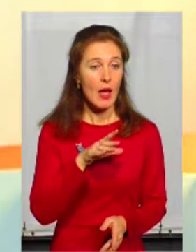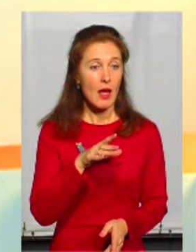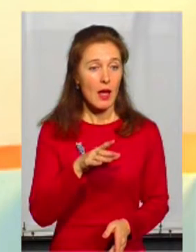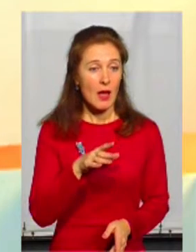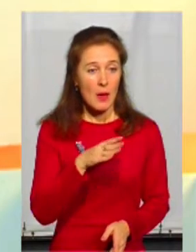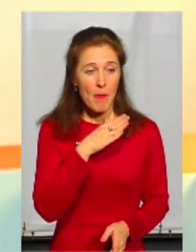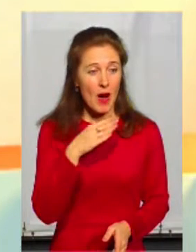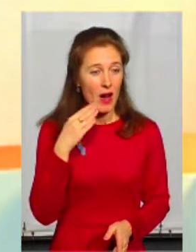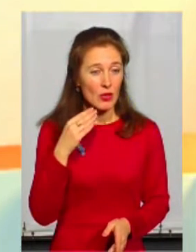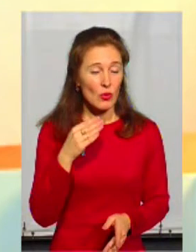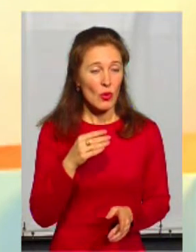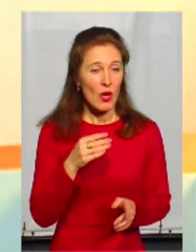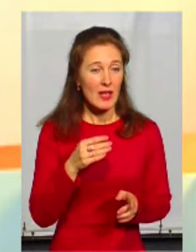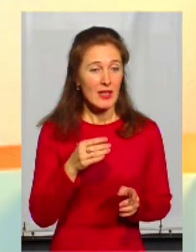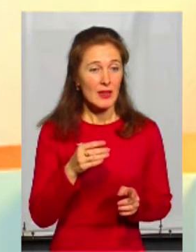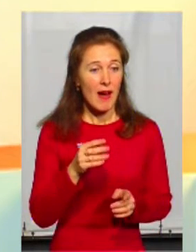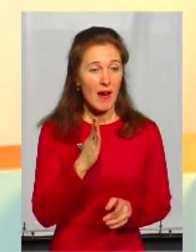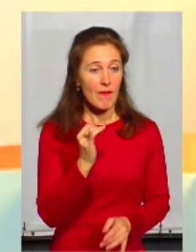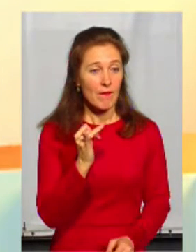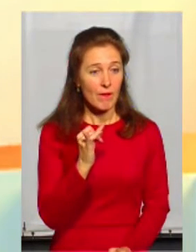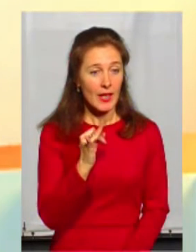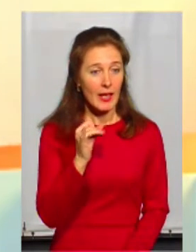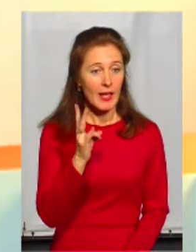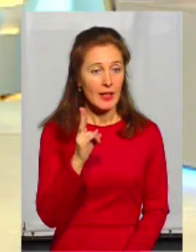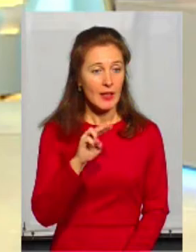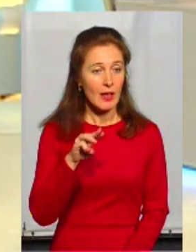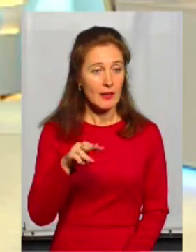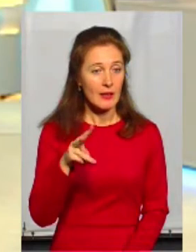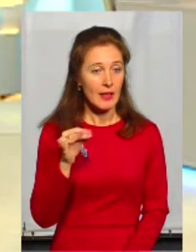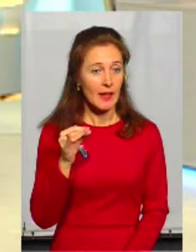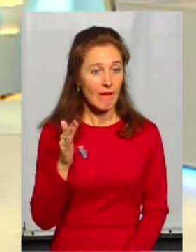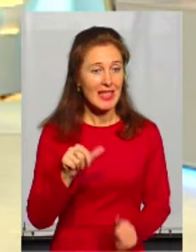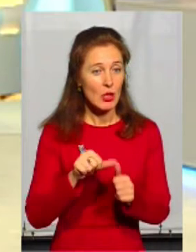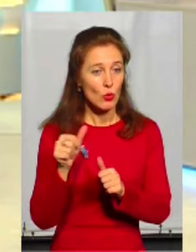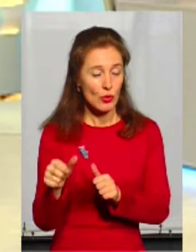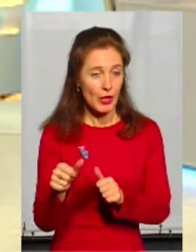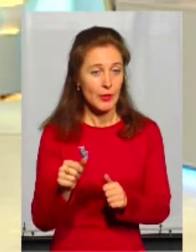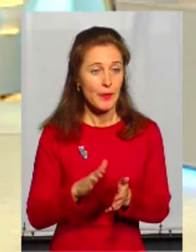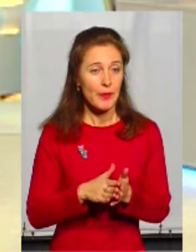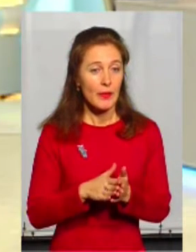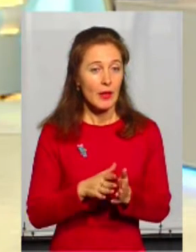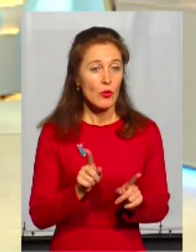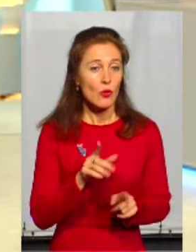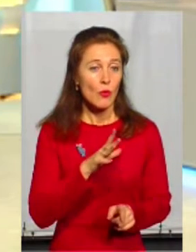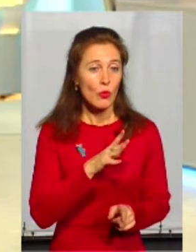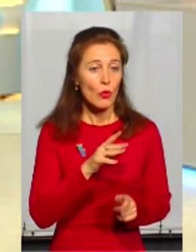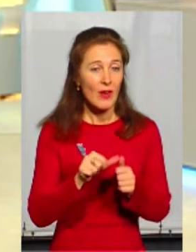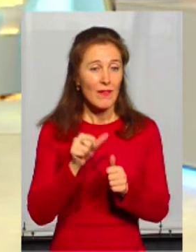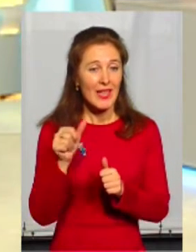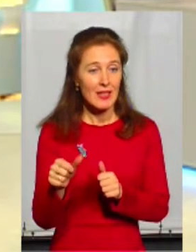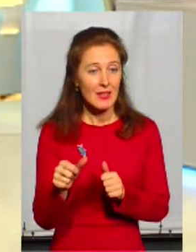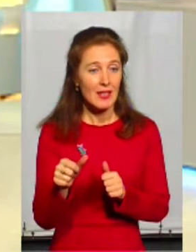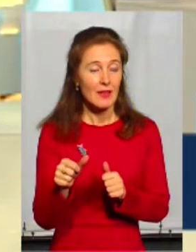перенасичення винятків. І іноді деякі правила були настільки незрозумілими, що винятків було більше,